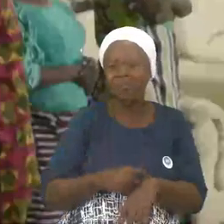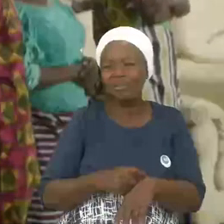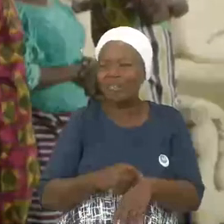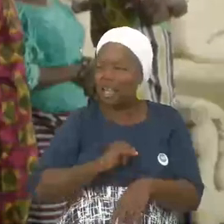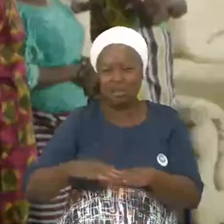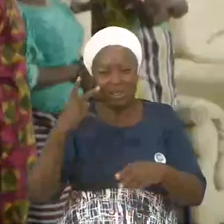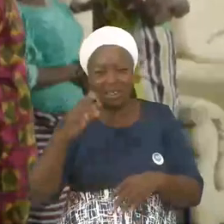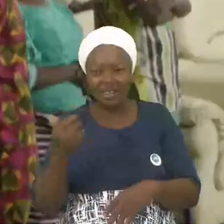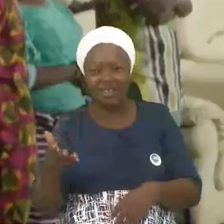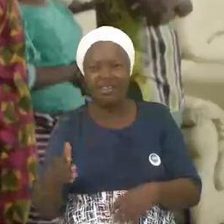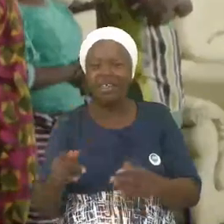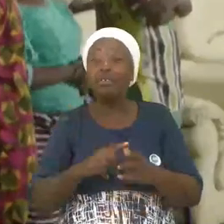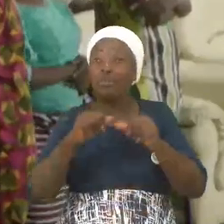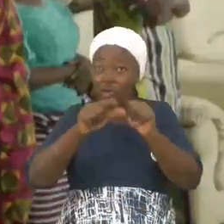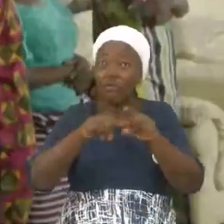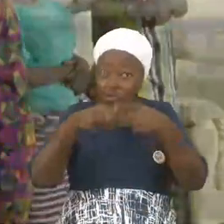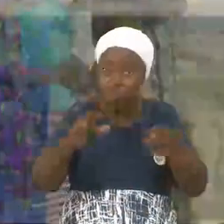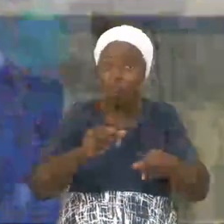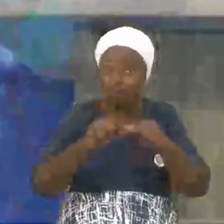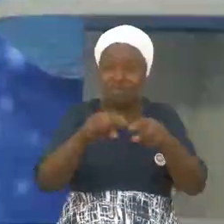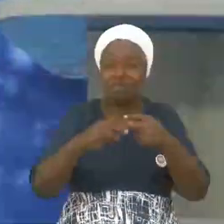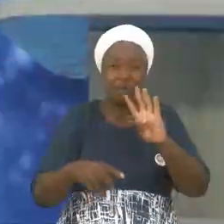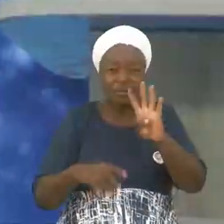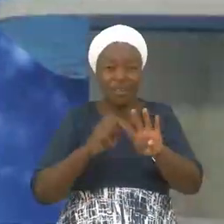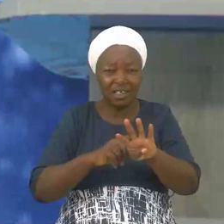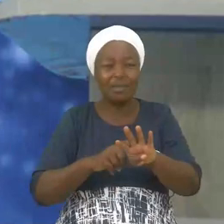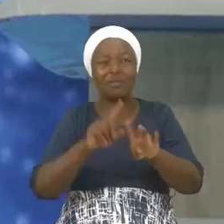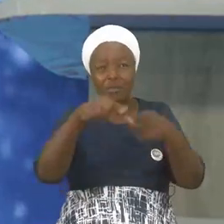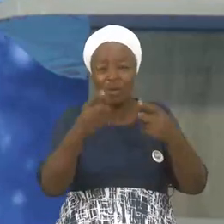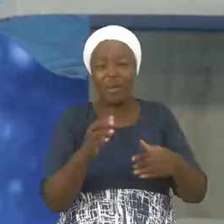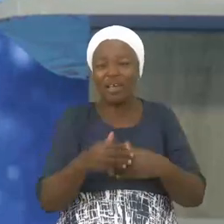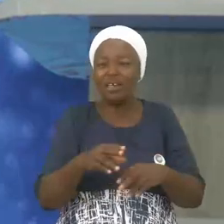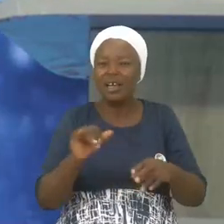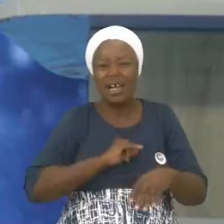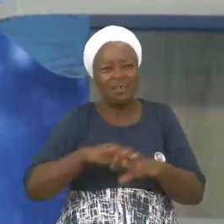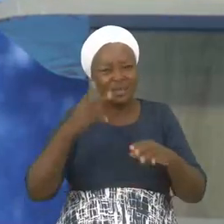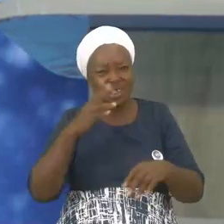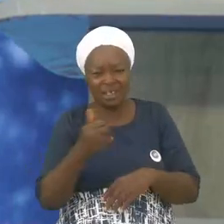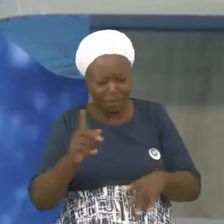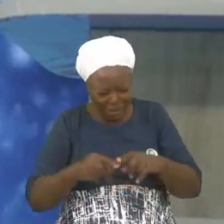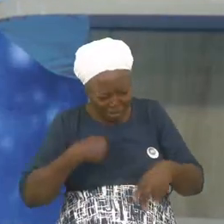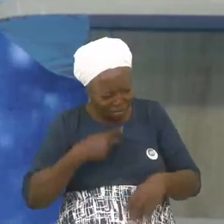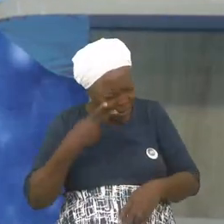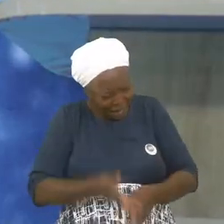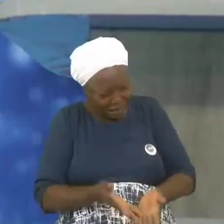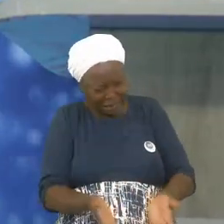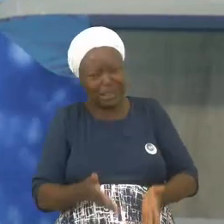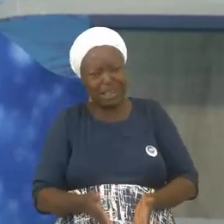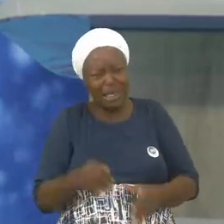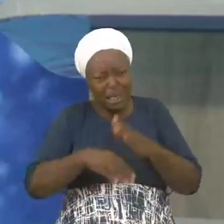fois, je ne vois rien, continue à vérifier, quatrièmement, je ne vois